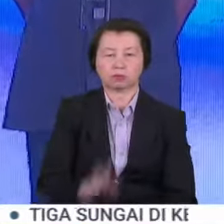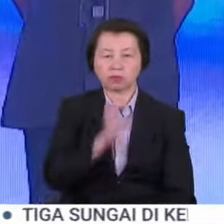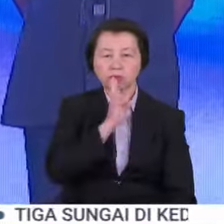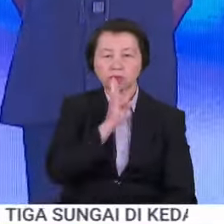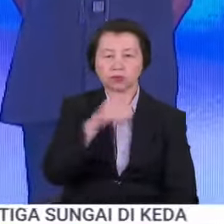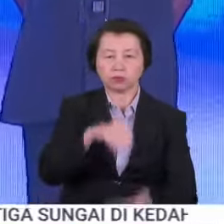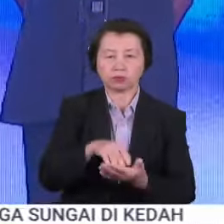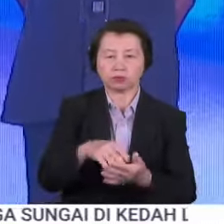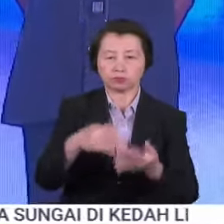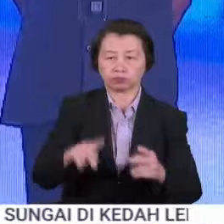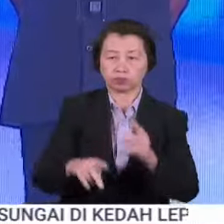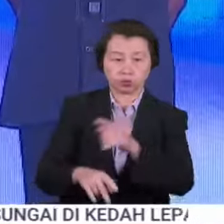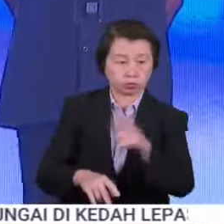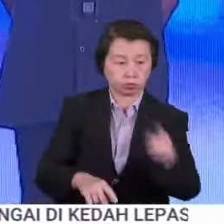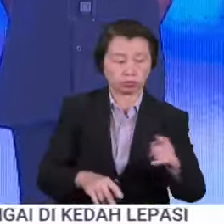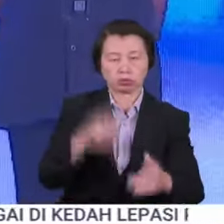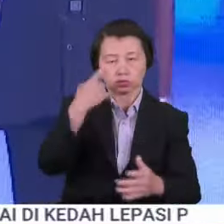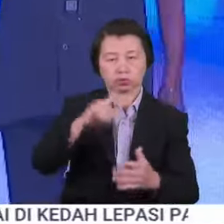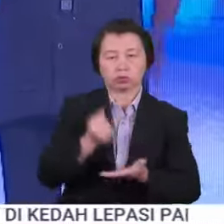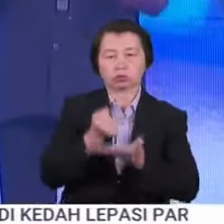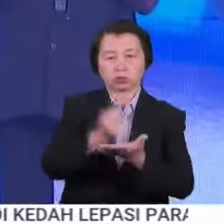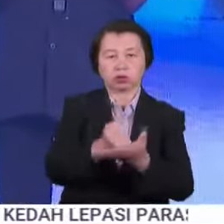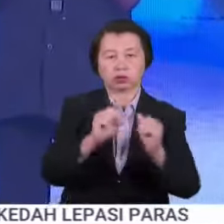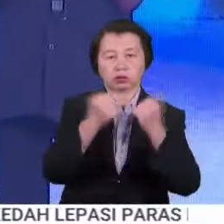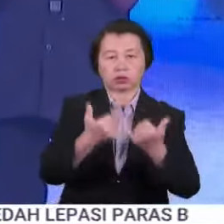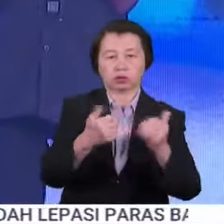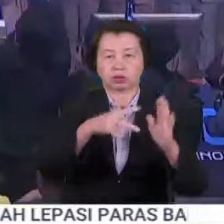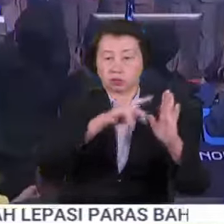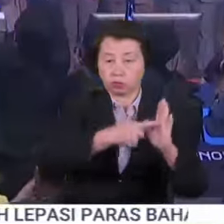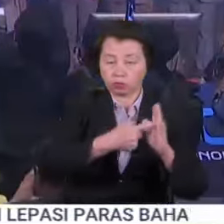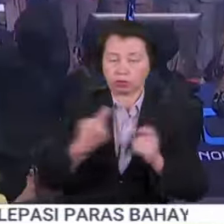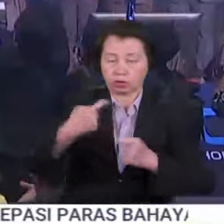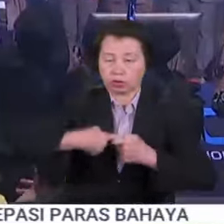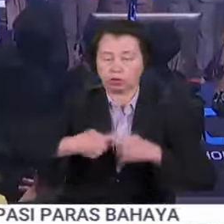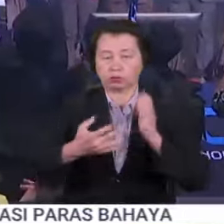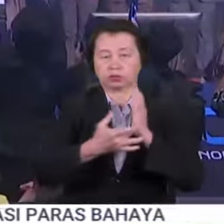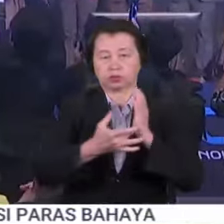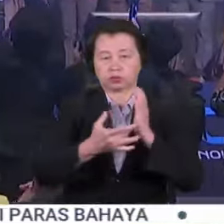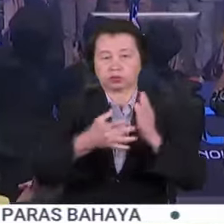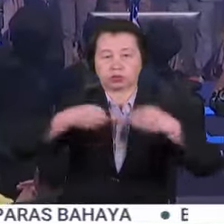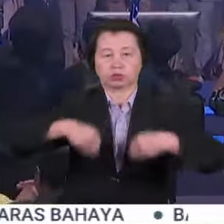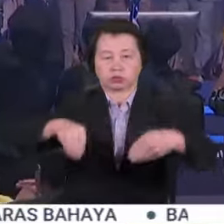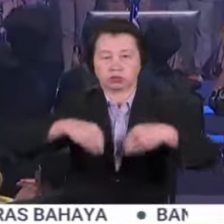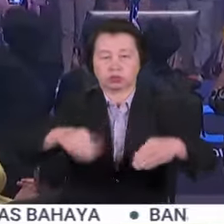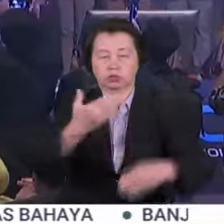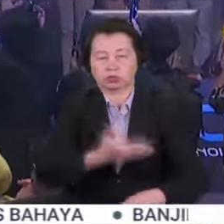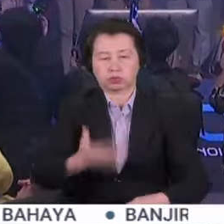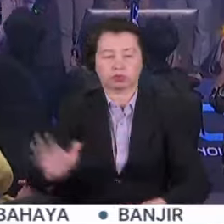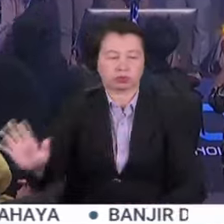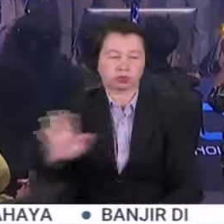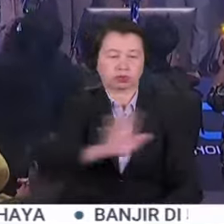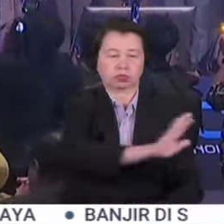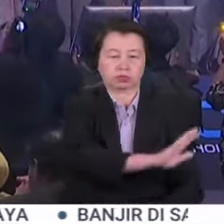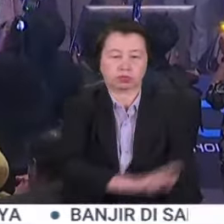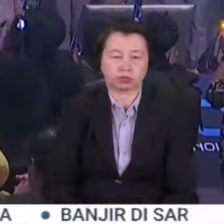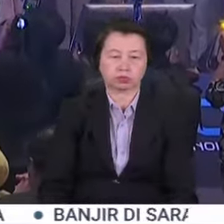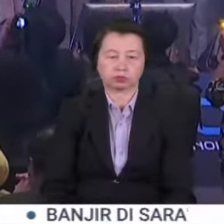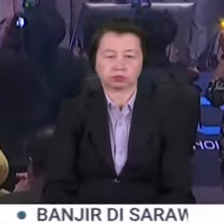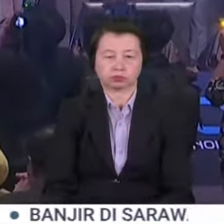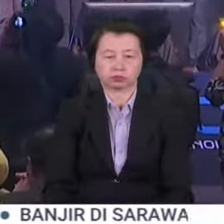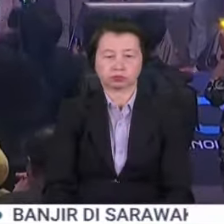Tambahnya, platform seperti ini merupakan usaha untuk membantu syarikat pemula berkaitan teknologi memasarkan produk mereka.